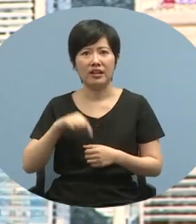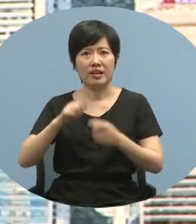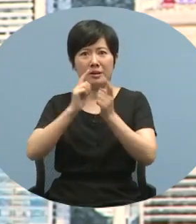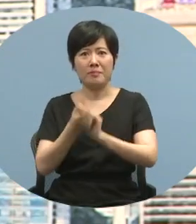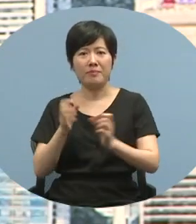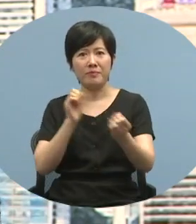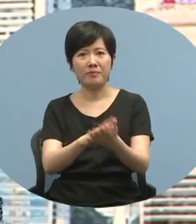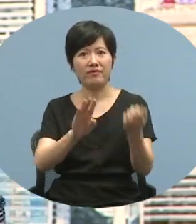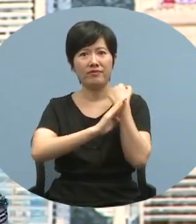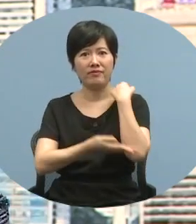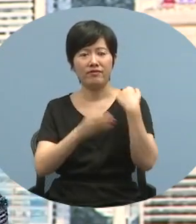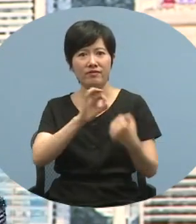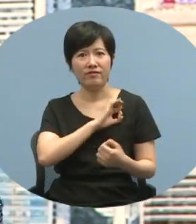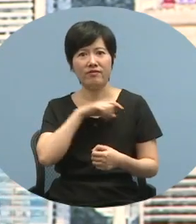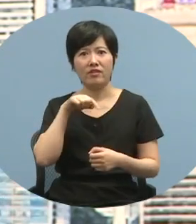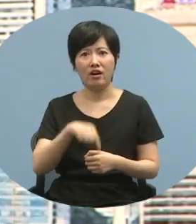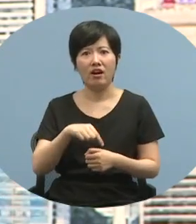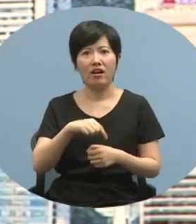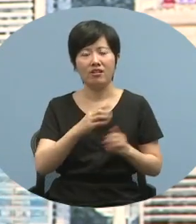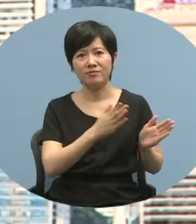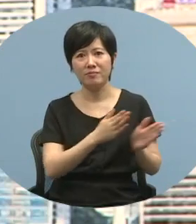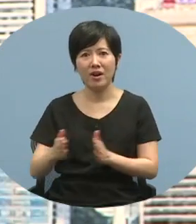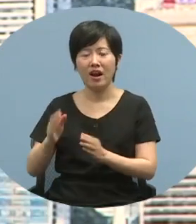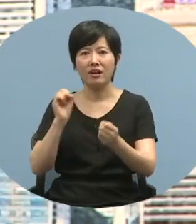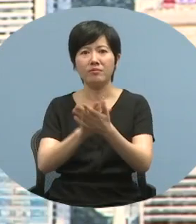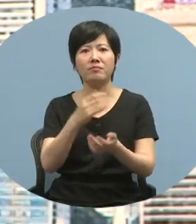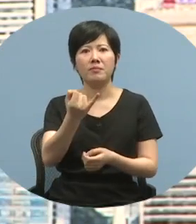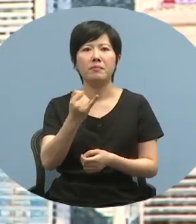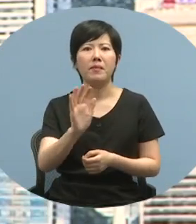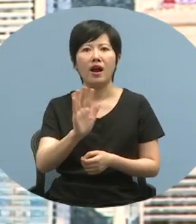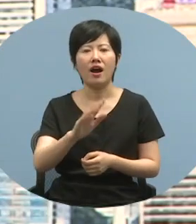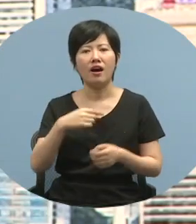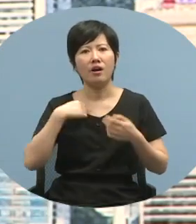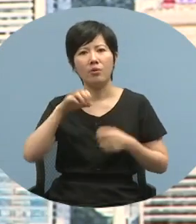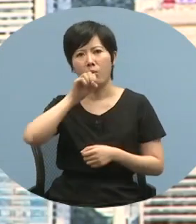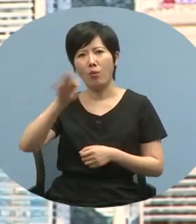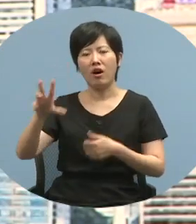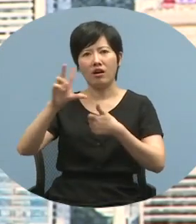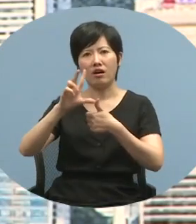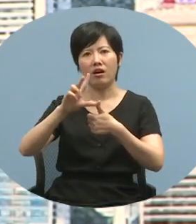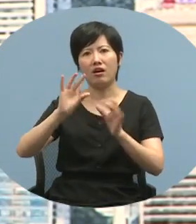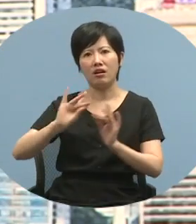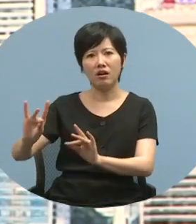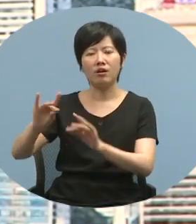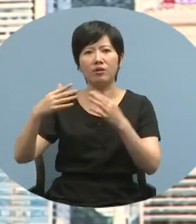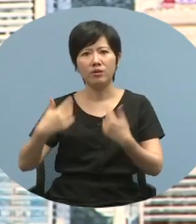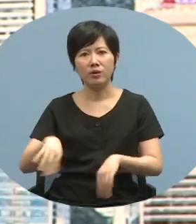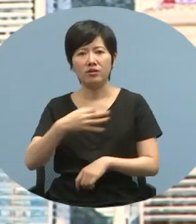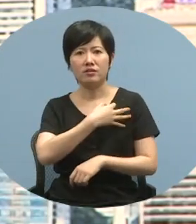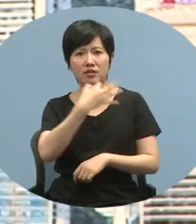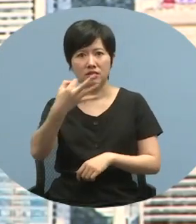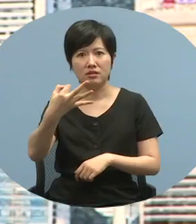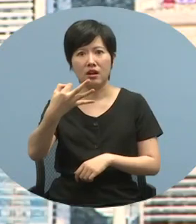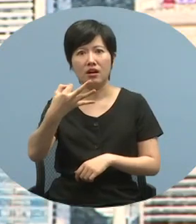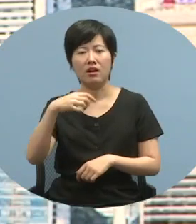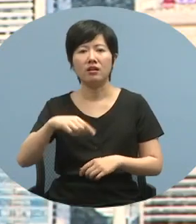是等於影響到立法會 的議程嘛。剛才我今早都告訴梁主席，立法會星期三如果